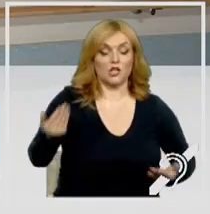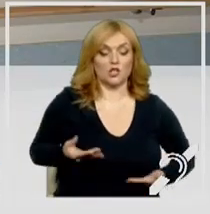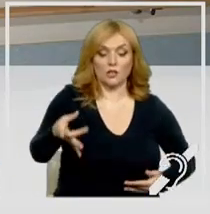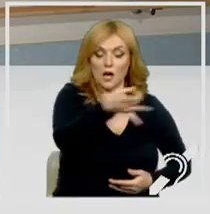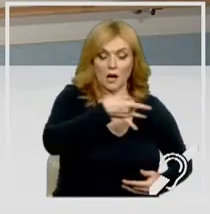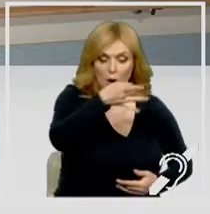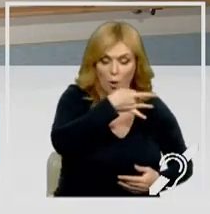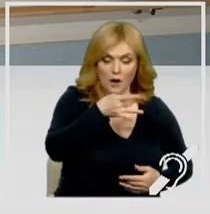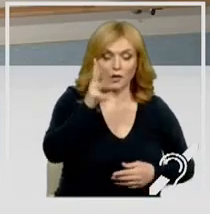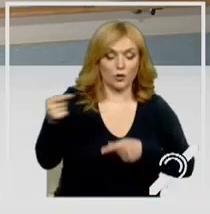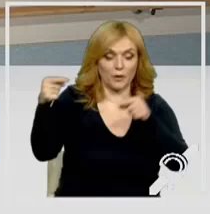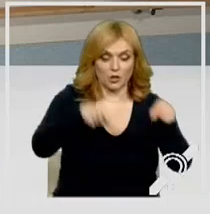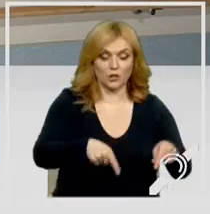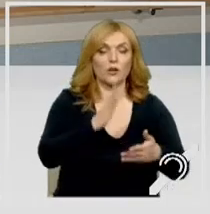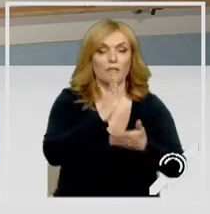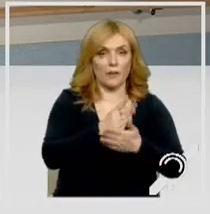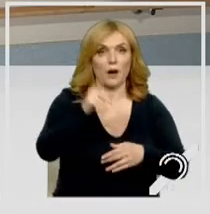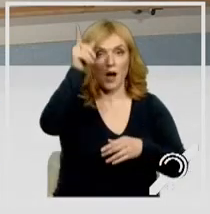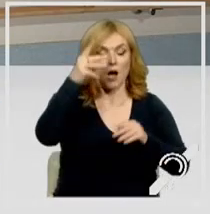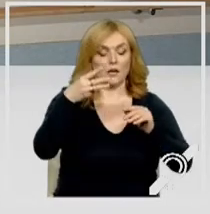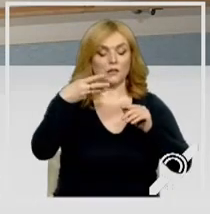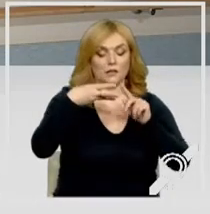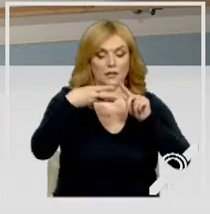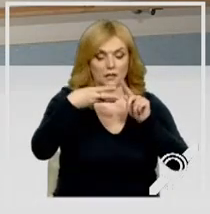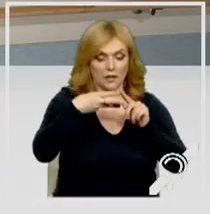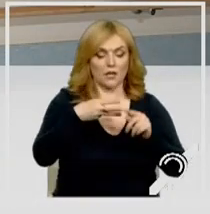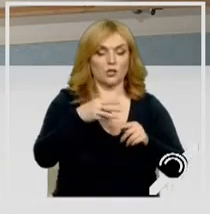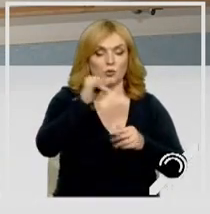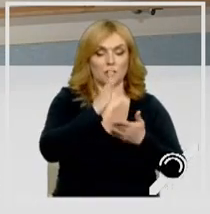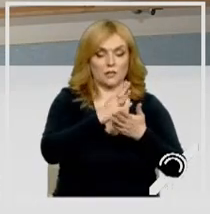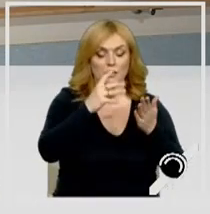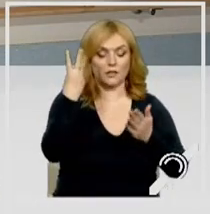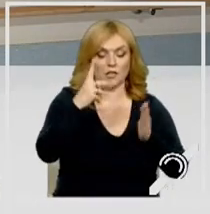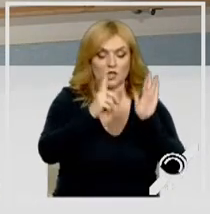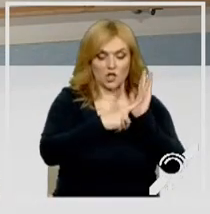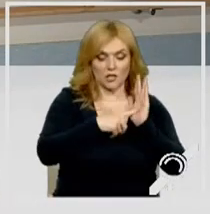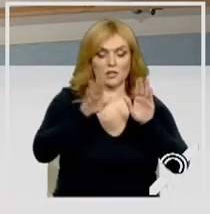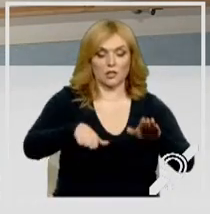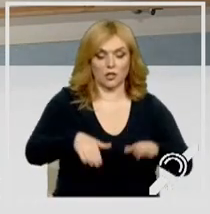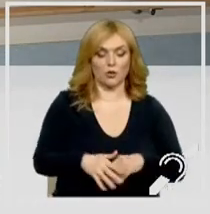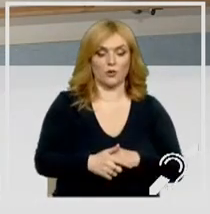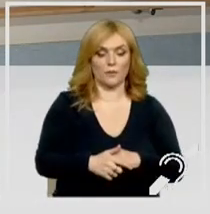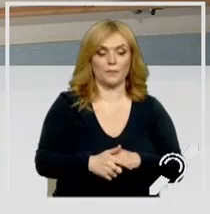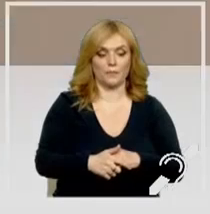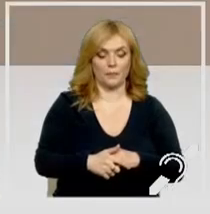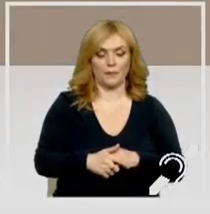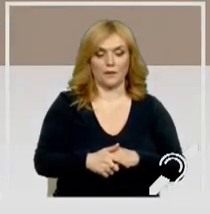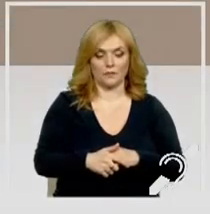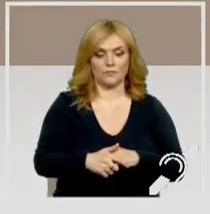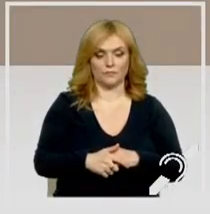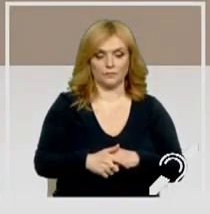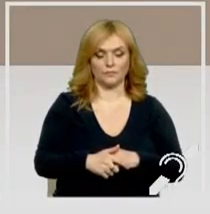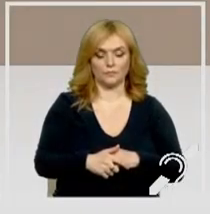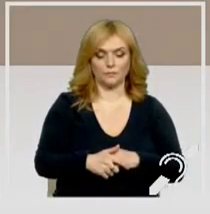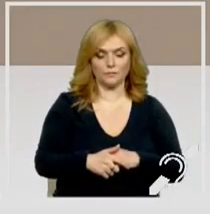secția staționar, care are 36 de locuri, și secția ambulator, care are la fel peste